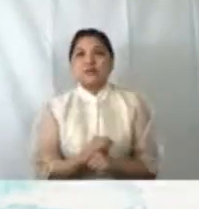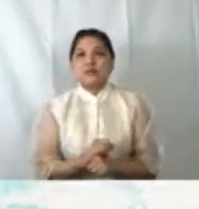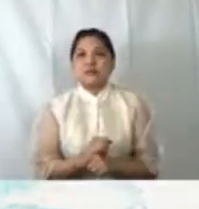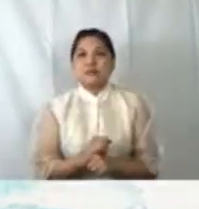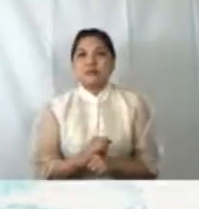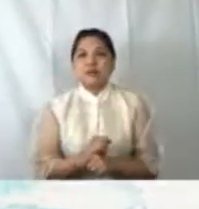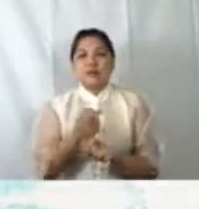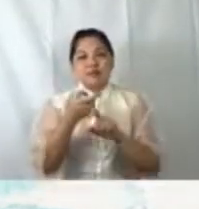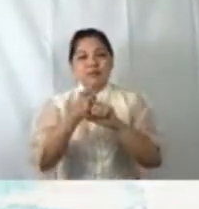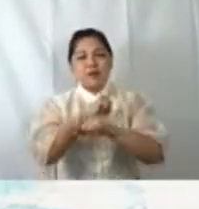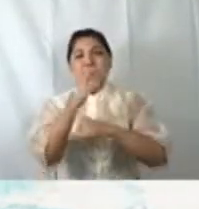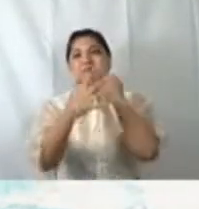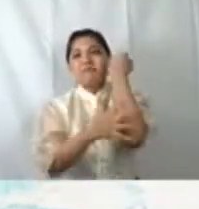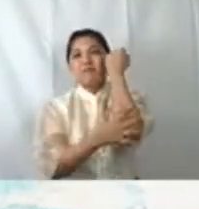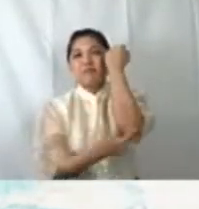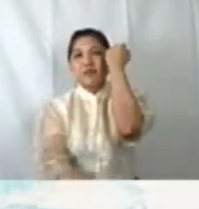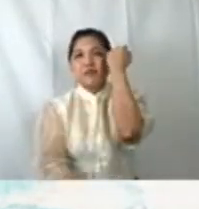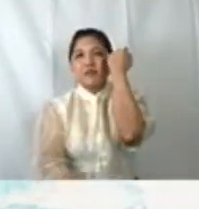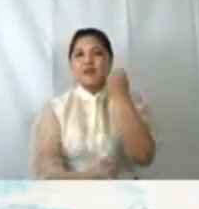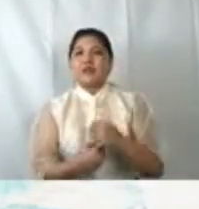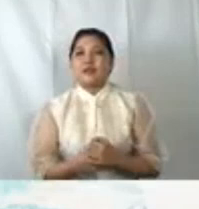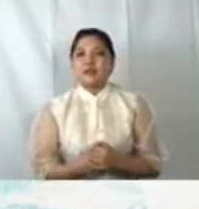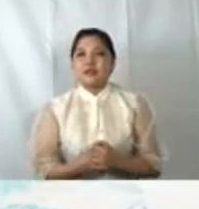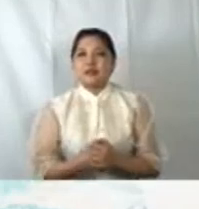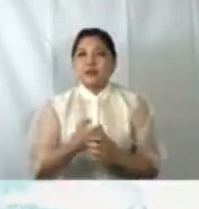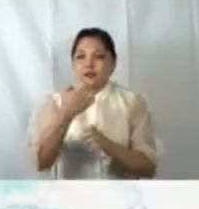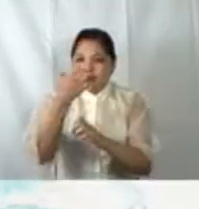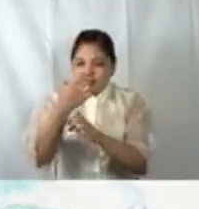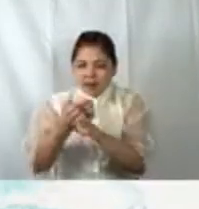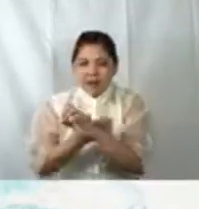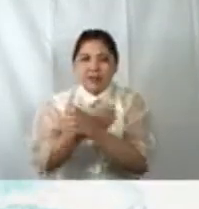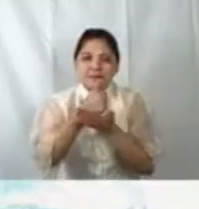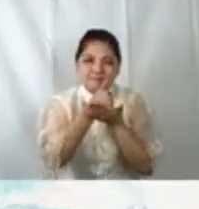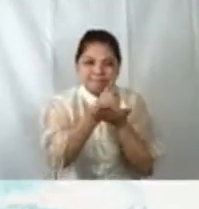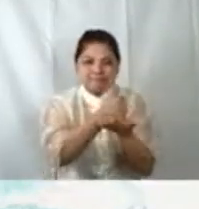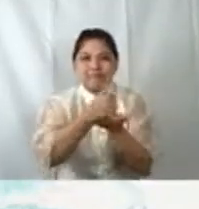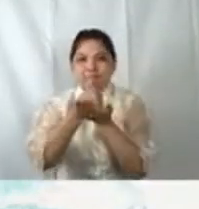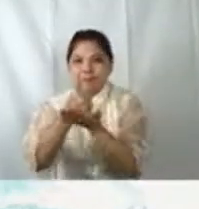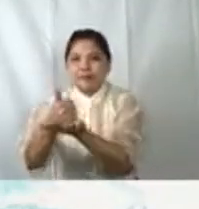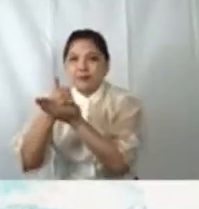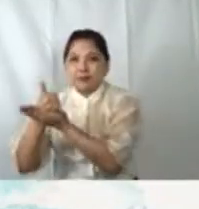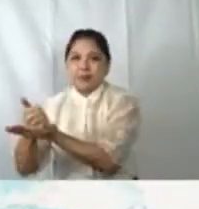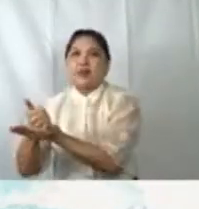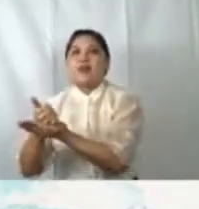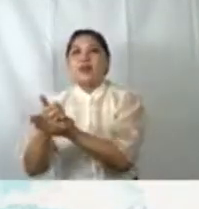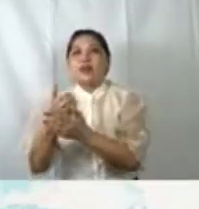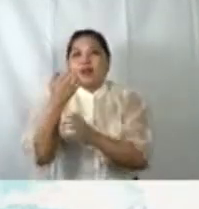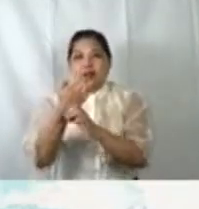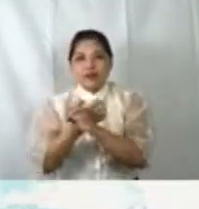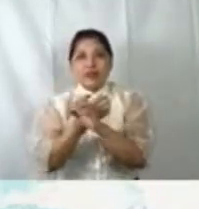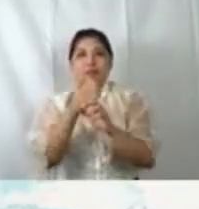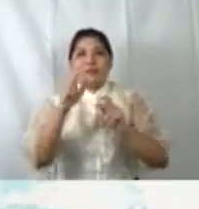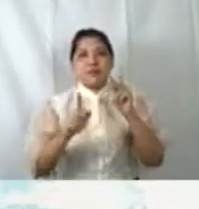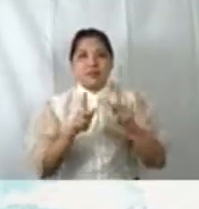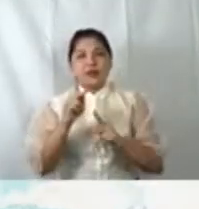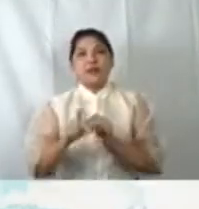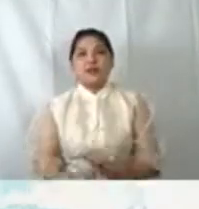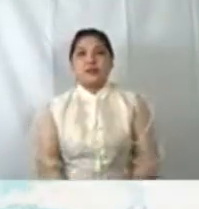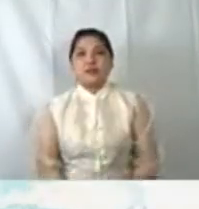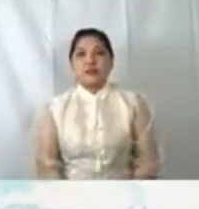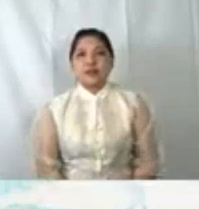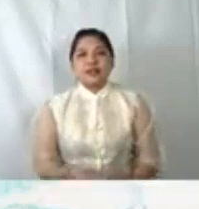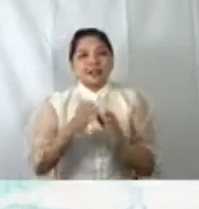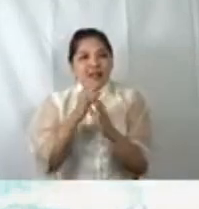kahirapan. At sa bawat tulong na ginagawa natin sa kapwa natin ngayong pandemya, at sa bawat pag-iingat